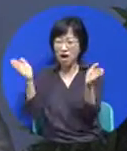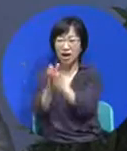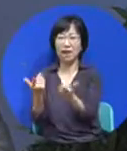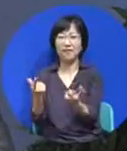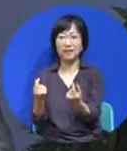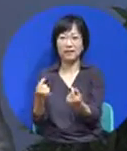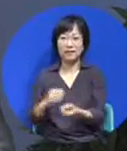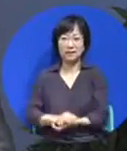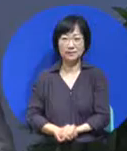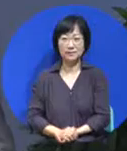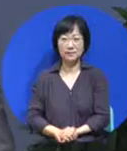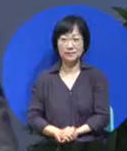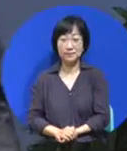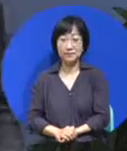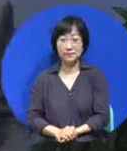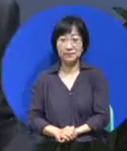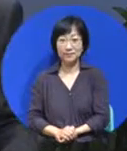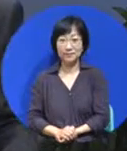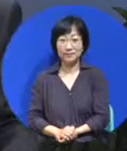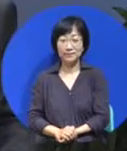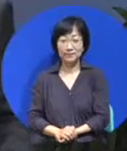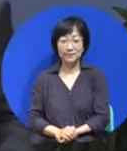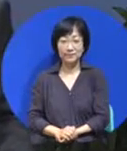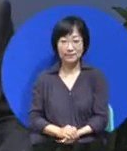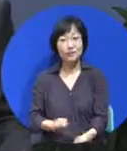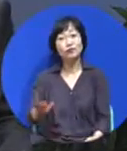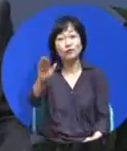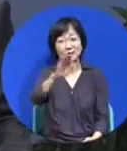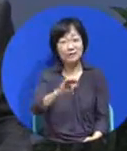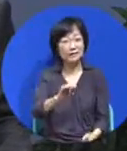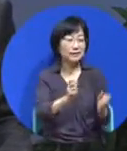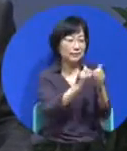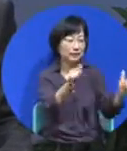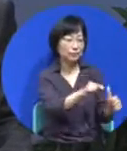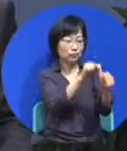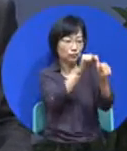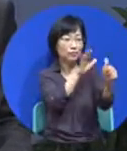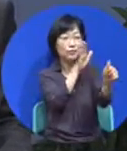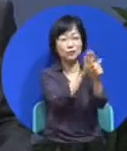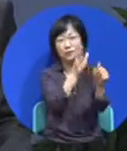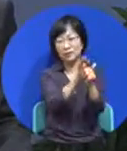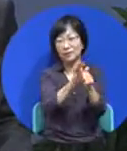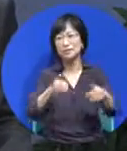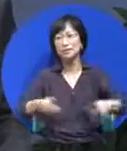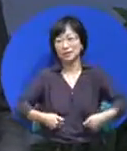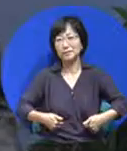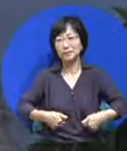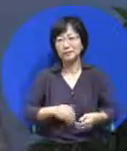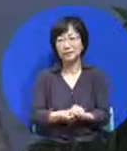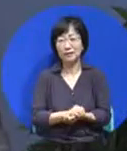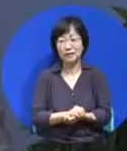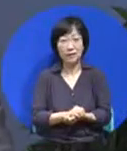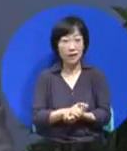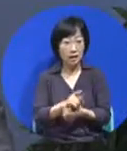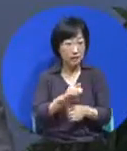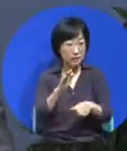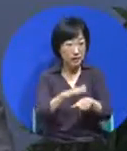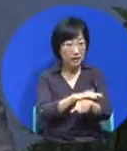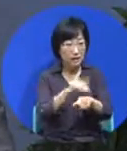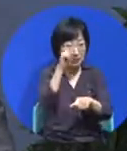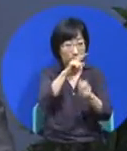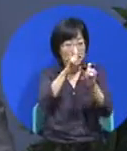Satan. 그러니까 우리가 사람 살려야 돼요. But we need to save people. 그렇죠. Don't you think? 잘못된 사람도 살려야 돼요. Even